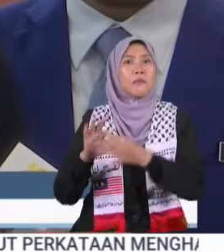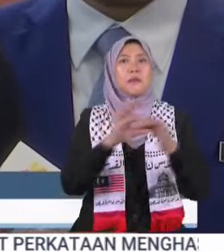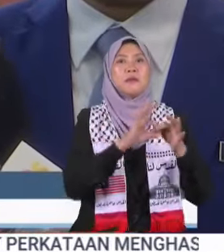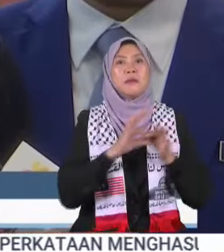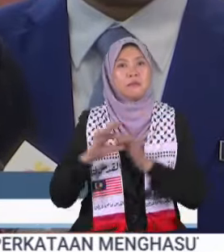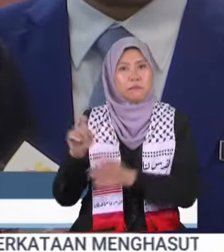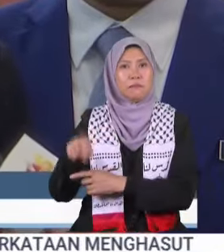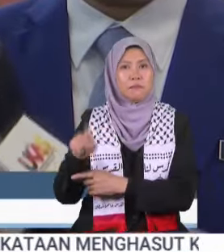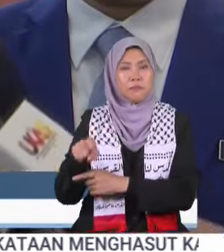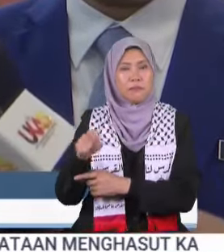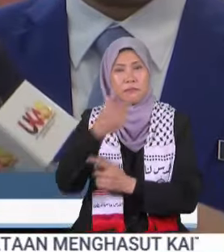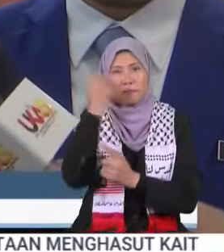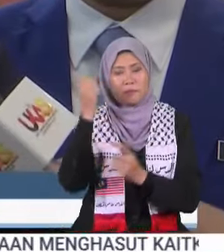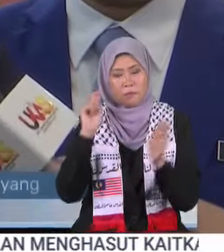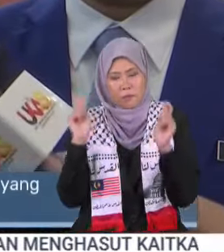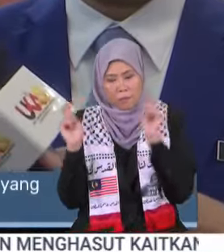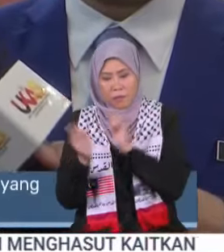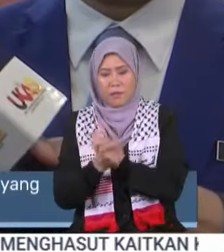negeri